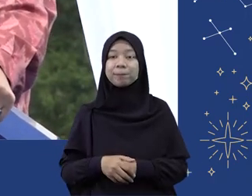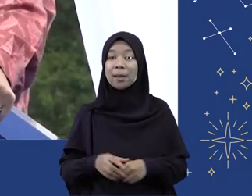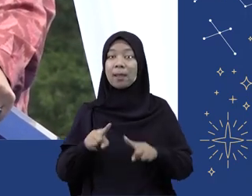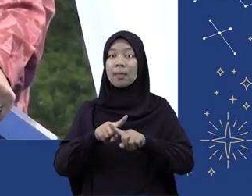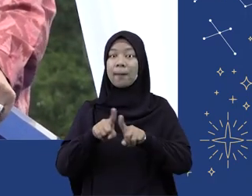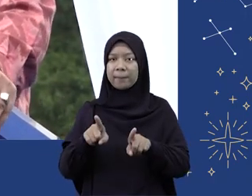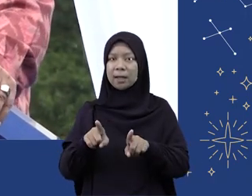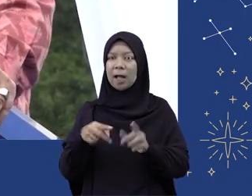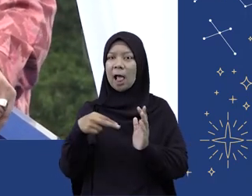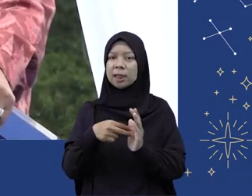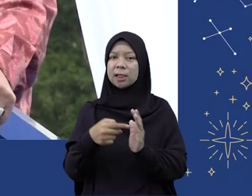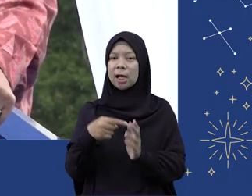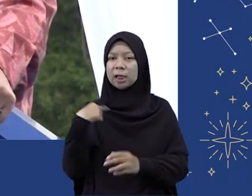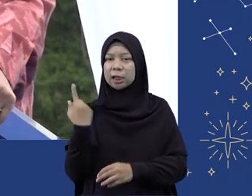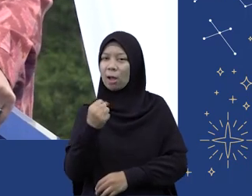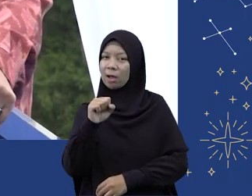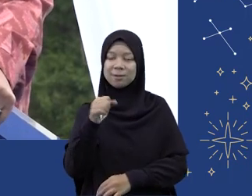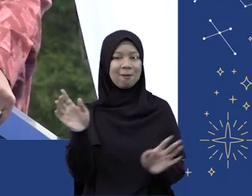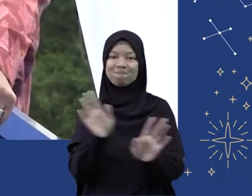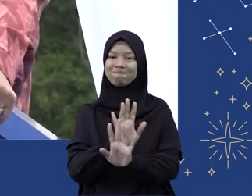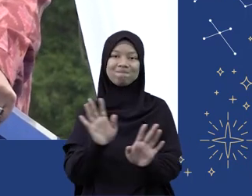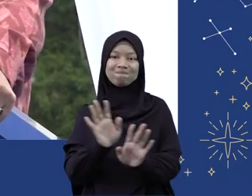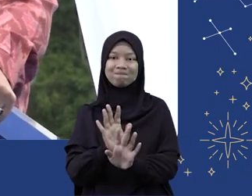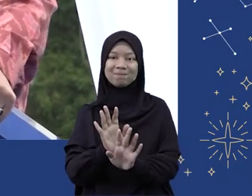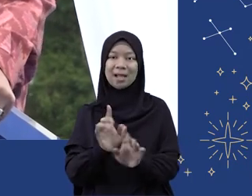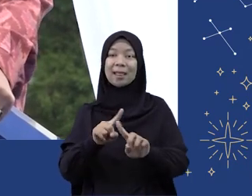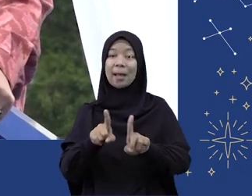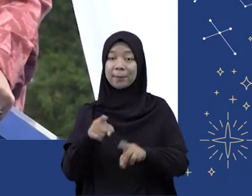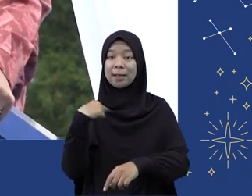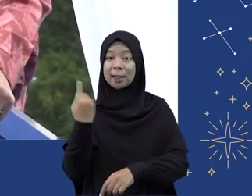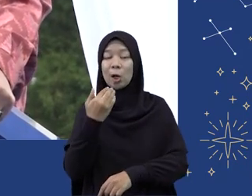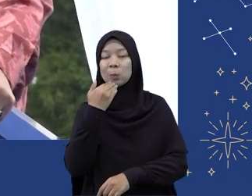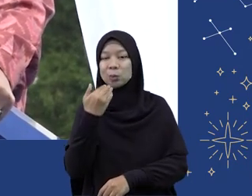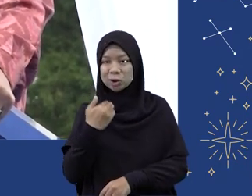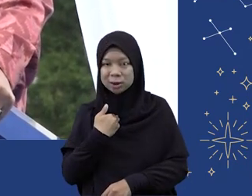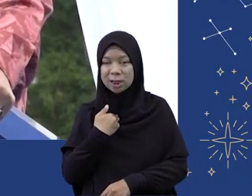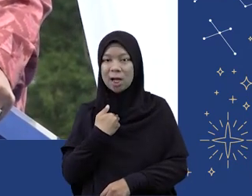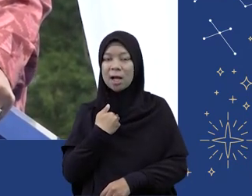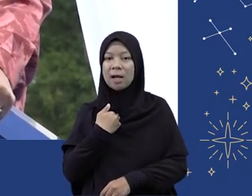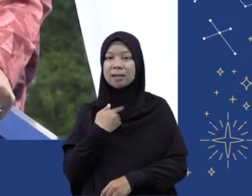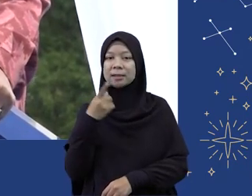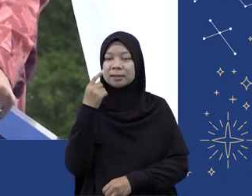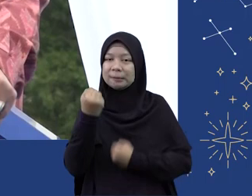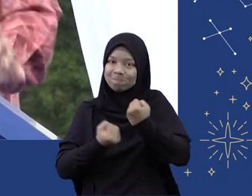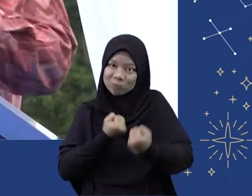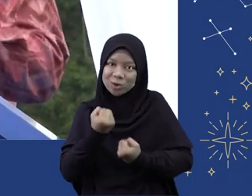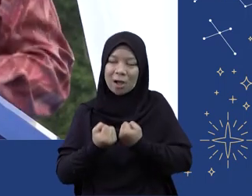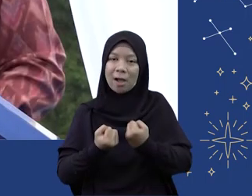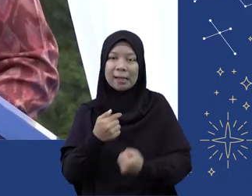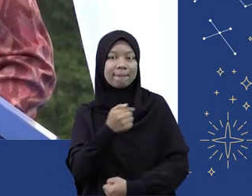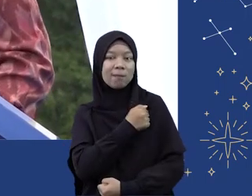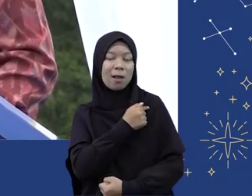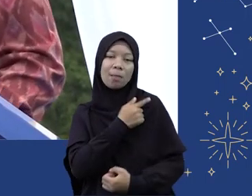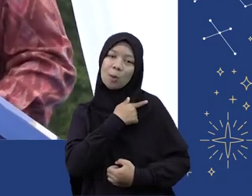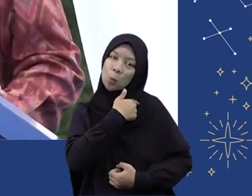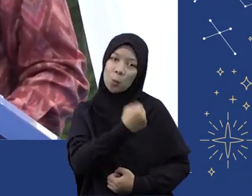bukan tidak mungkin kita bisa mengatasinya kalau kita mempunyai satu komitmen yang kuat untuk